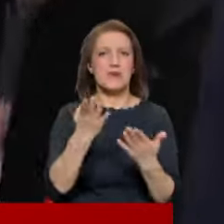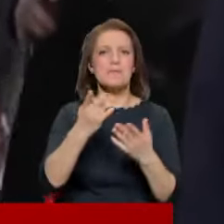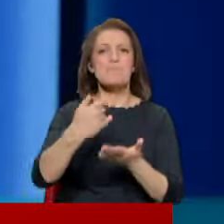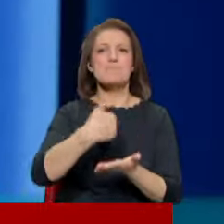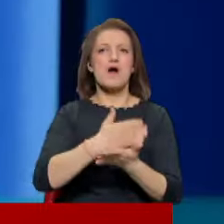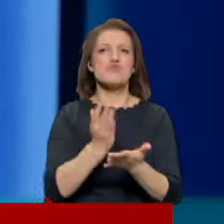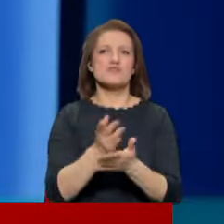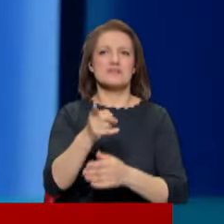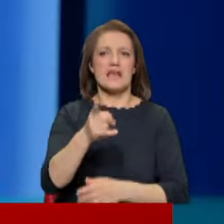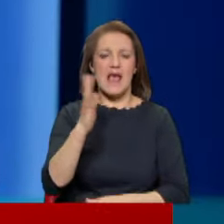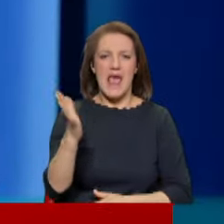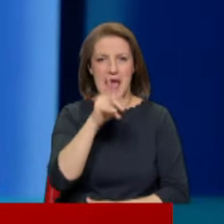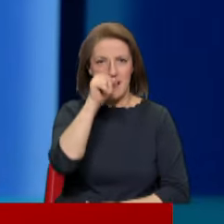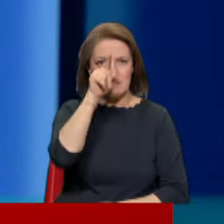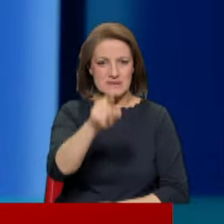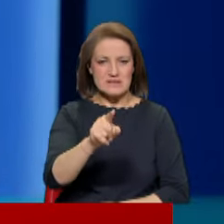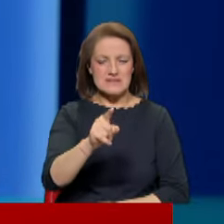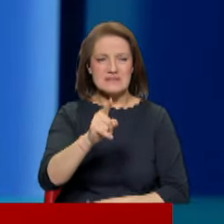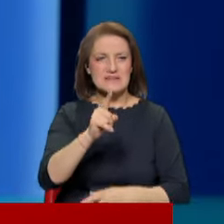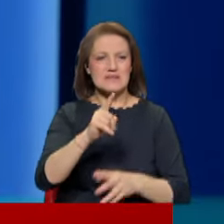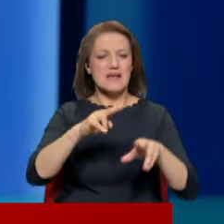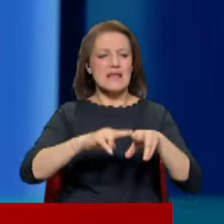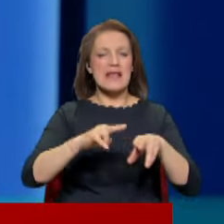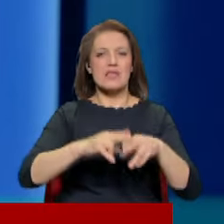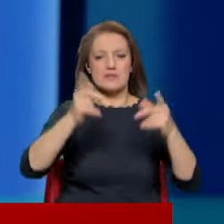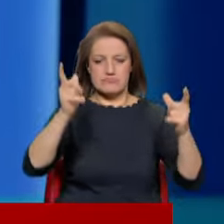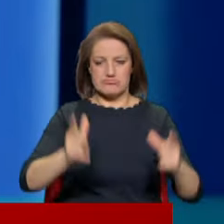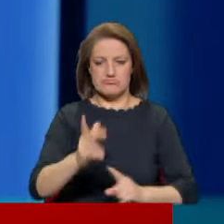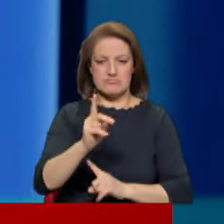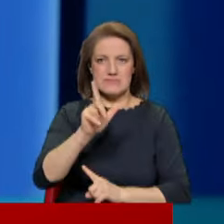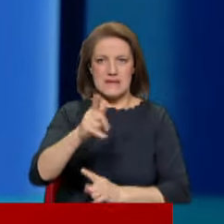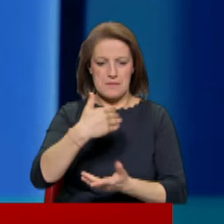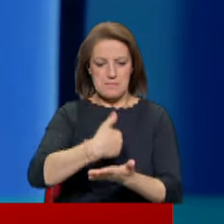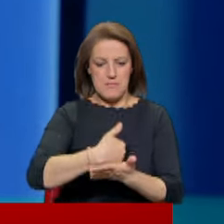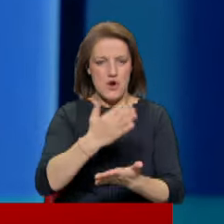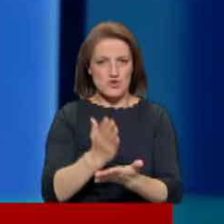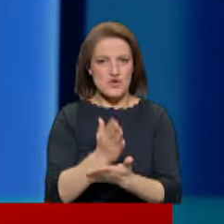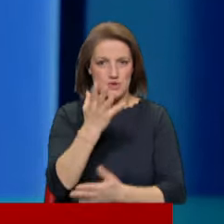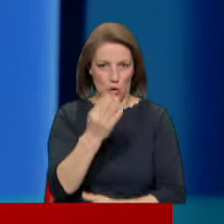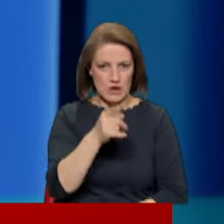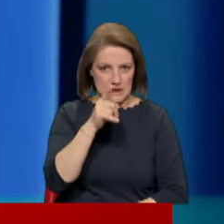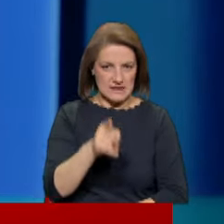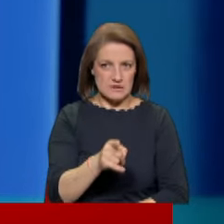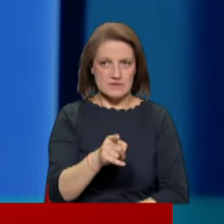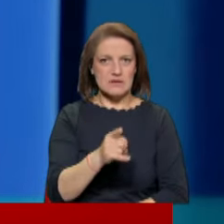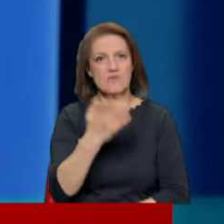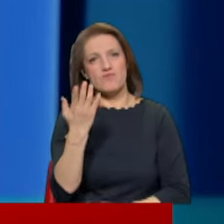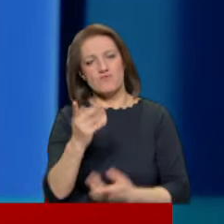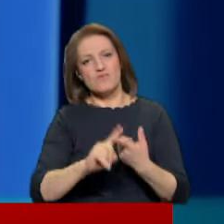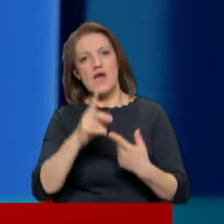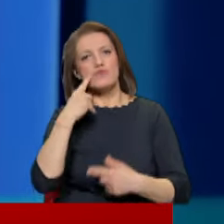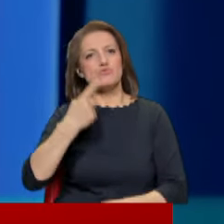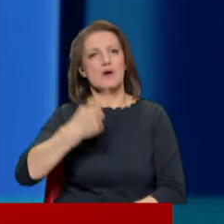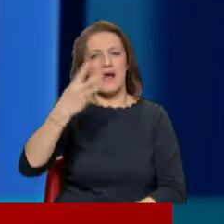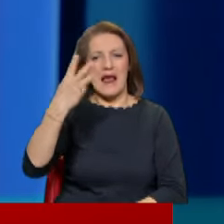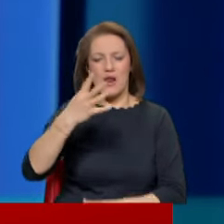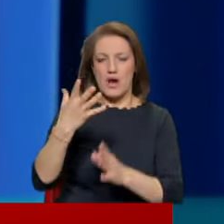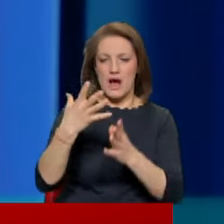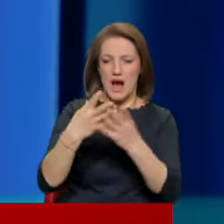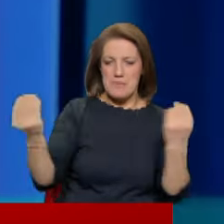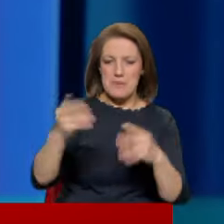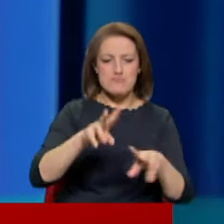parçası dedi. Eğer siz kent uzlaşısının parçası haline geliyorsanız ve Erdoğan